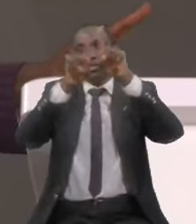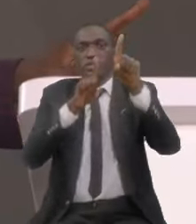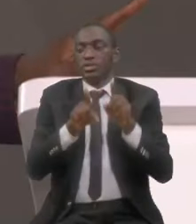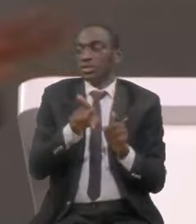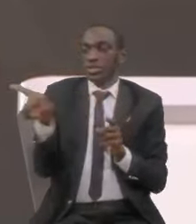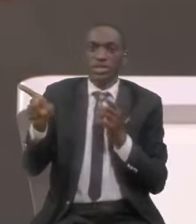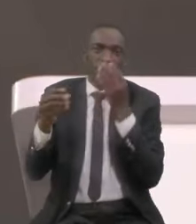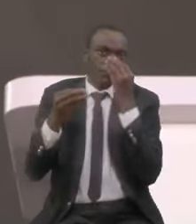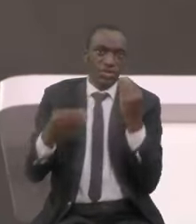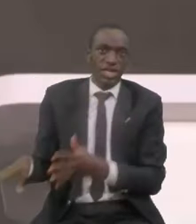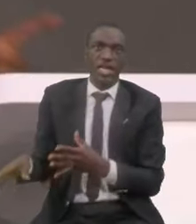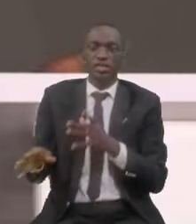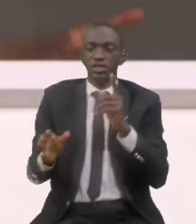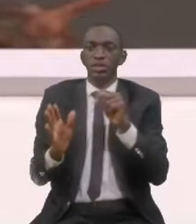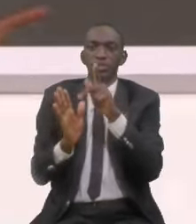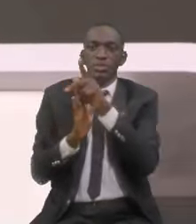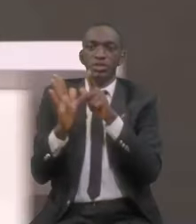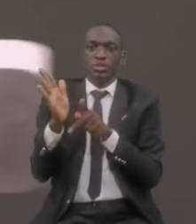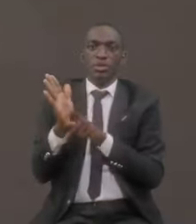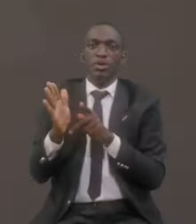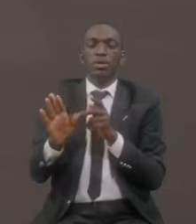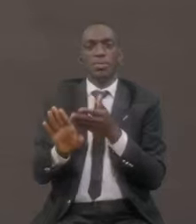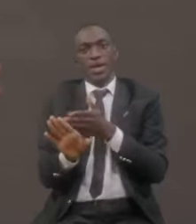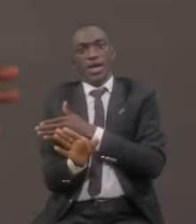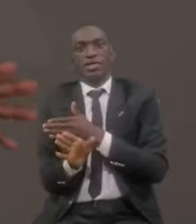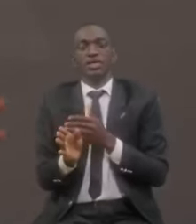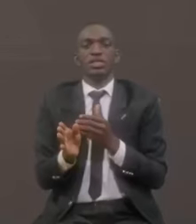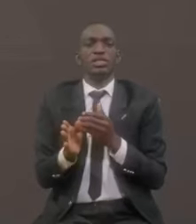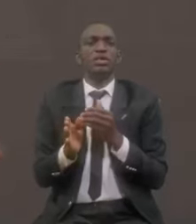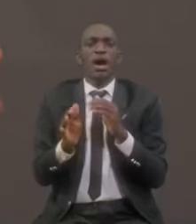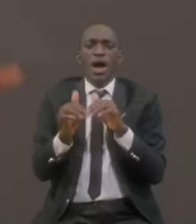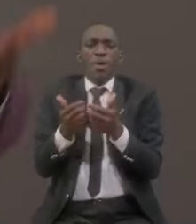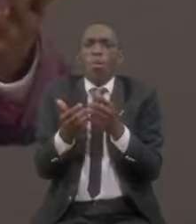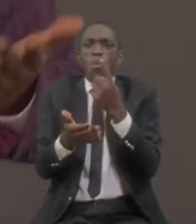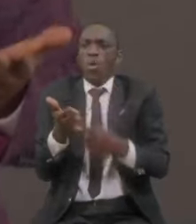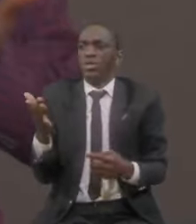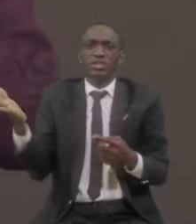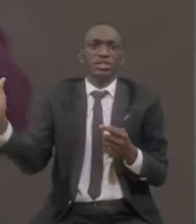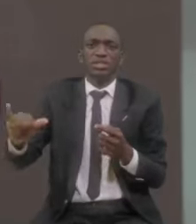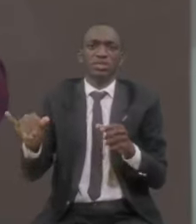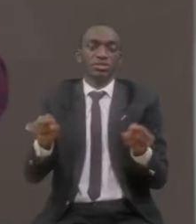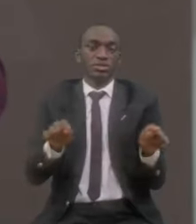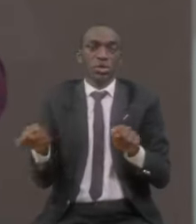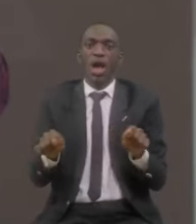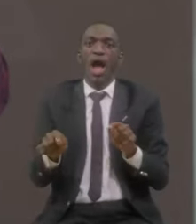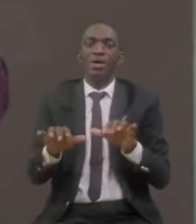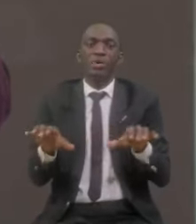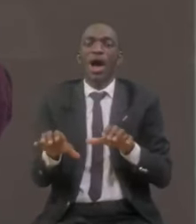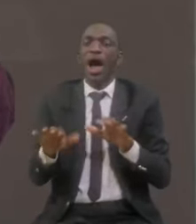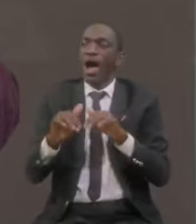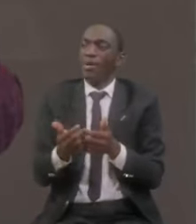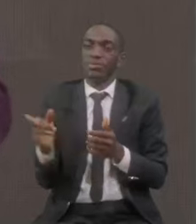Ils nous ont laissé les principes. Qu'est-ce qu'ils ont fait? Comment ont-ils vécu pour